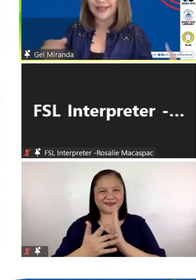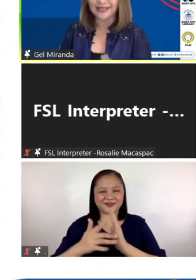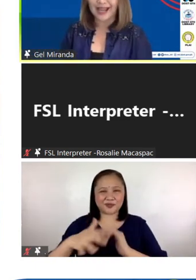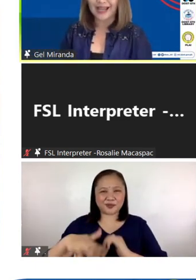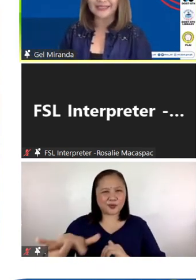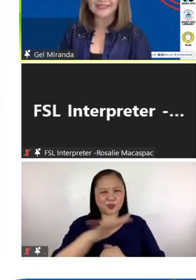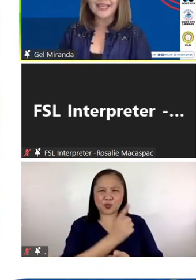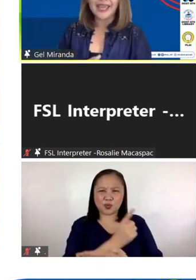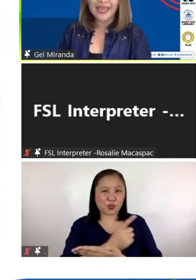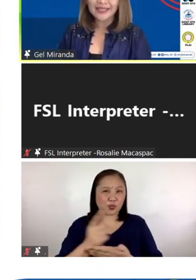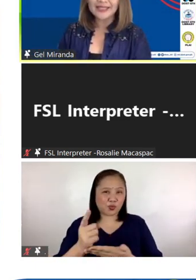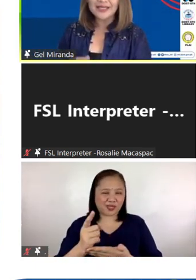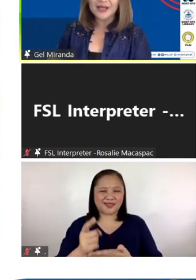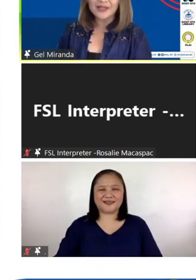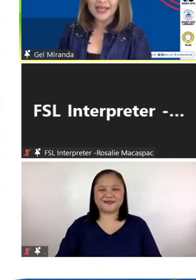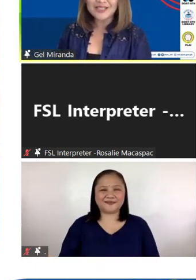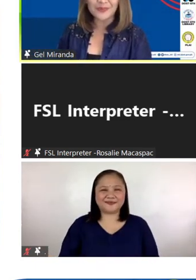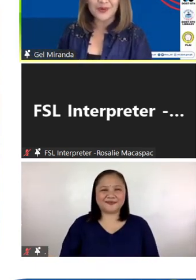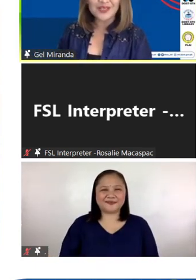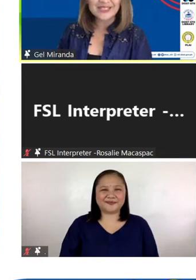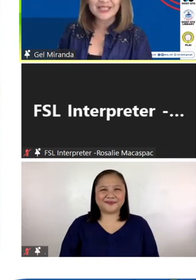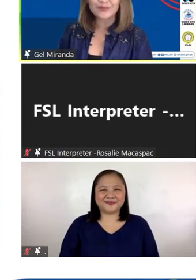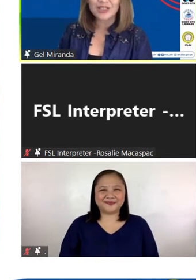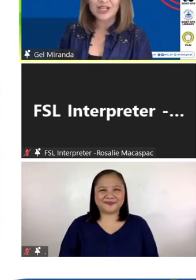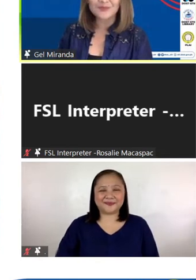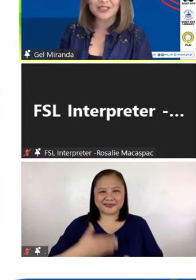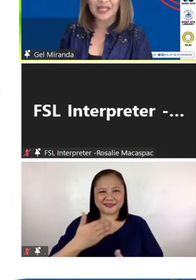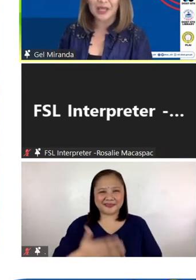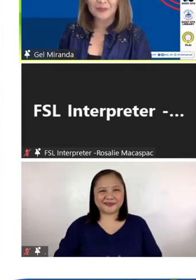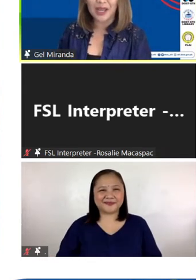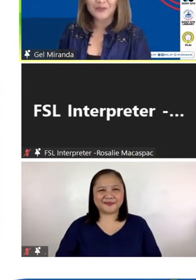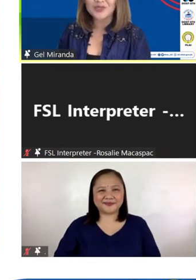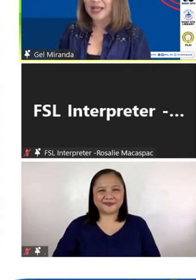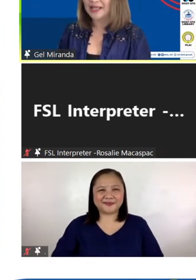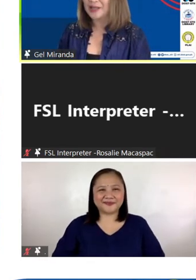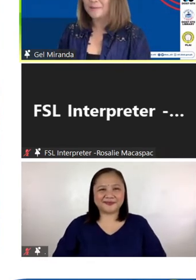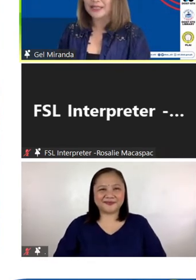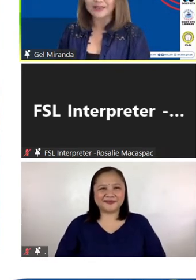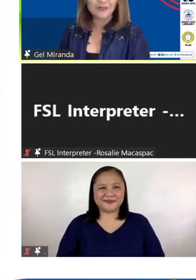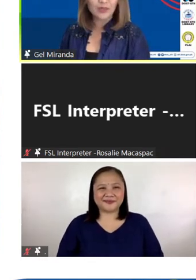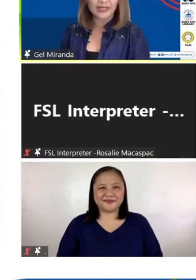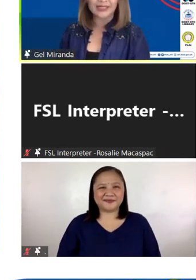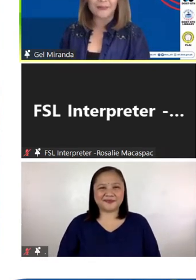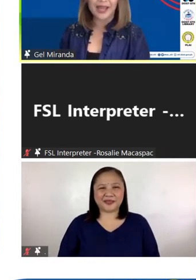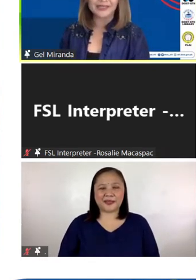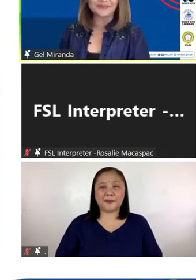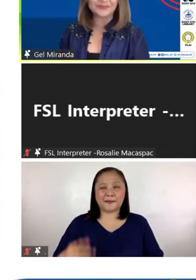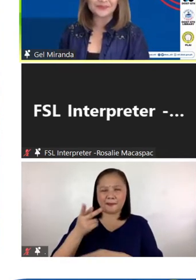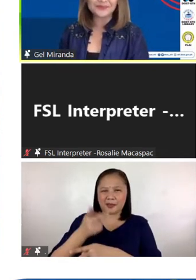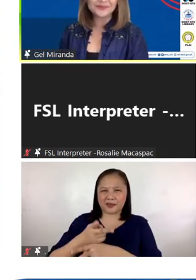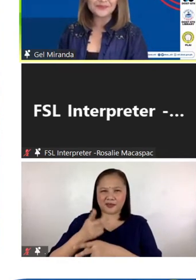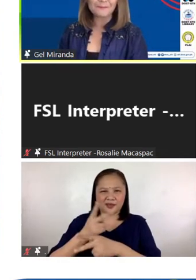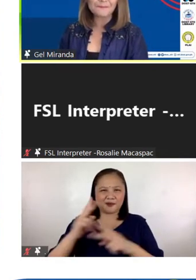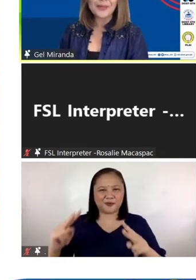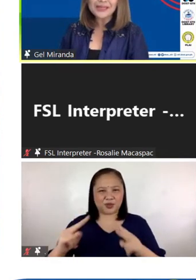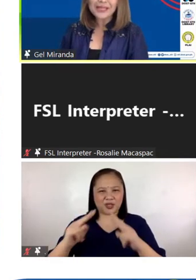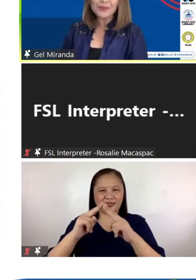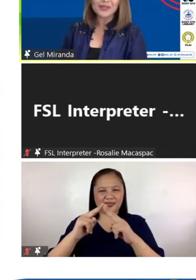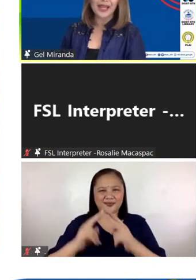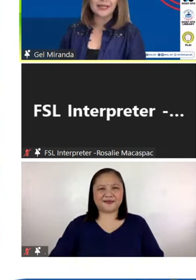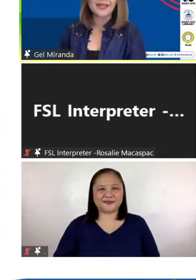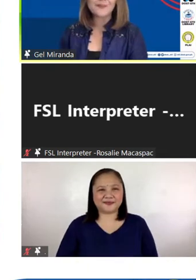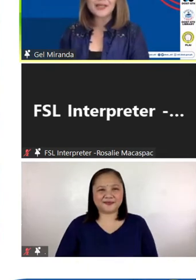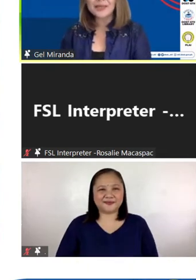linggong nagdaan. And next po, sige nang mag-jump na tayo ma'am, doon sa ating Bantay Bulkan naman.